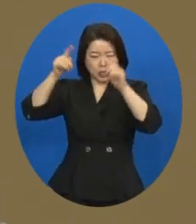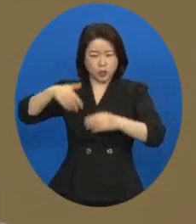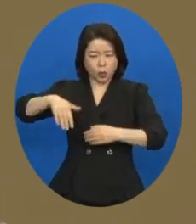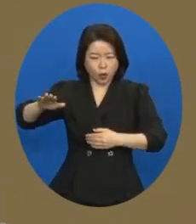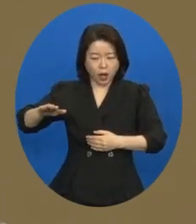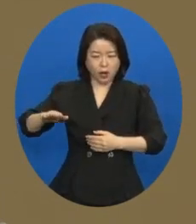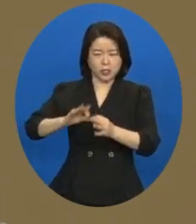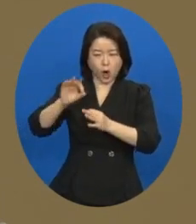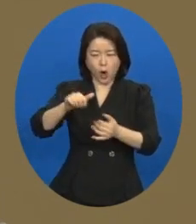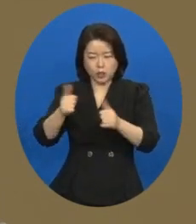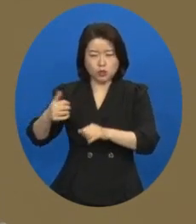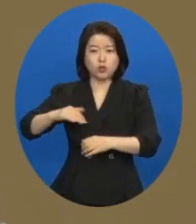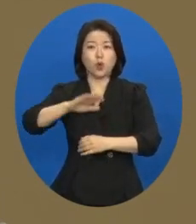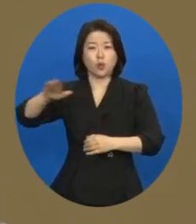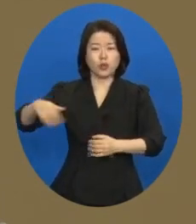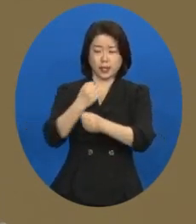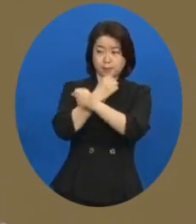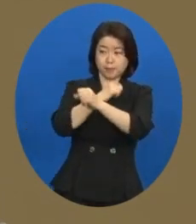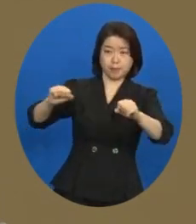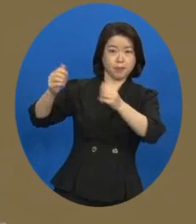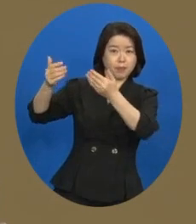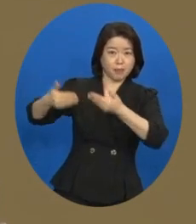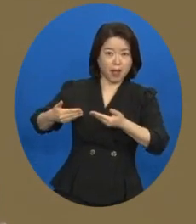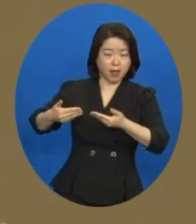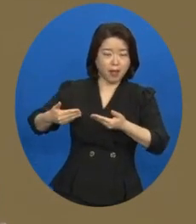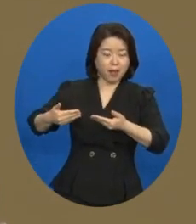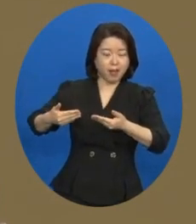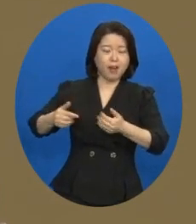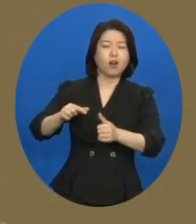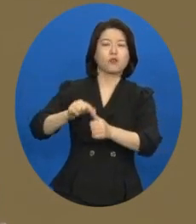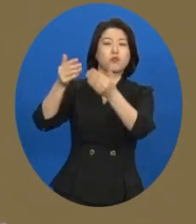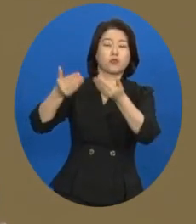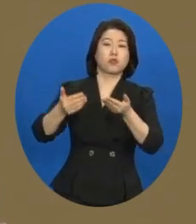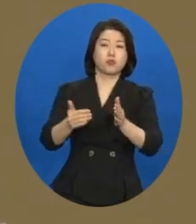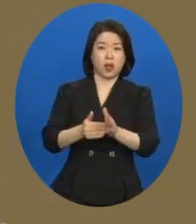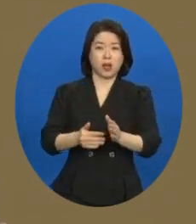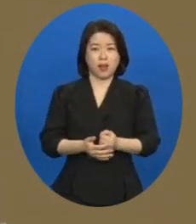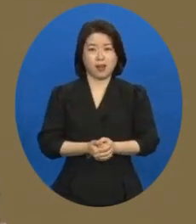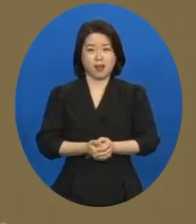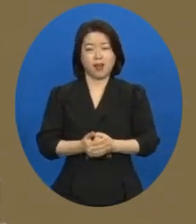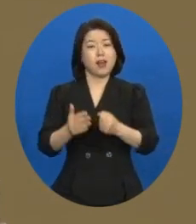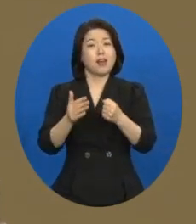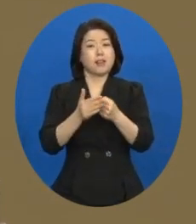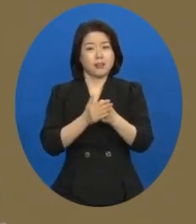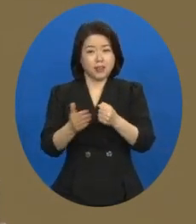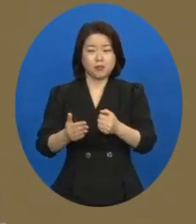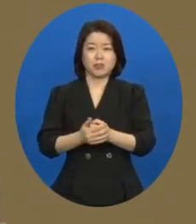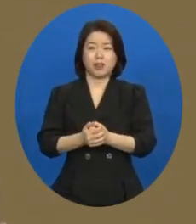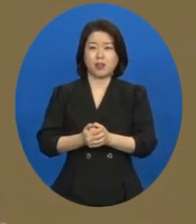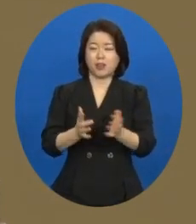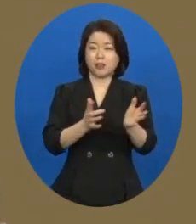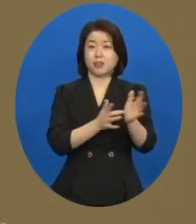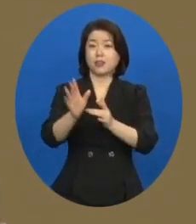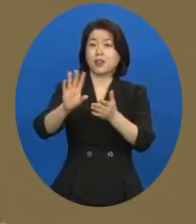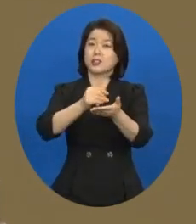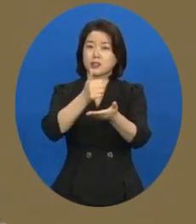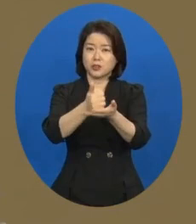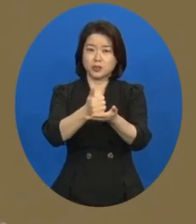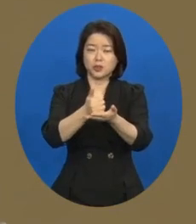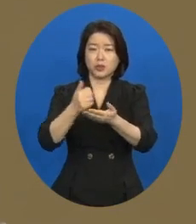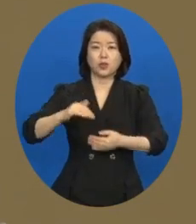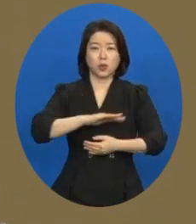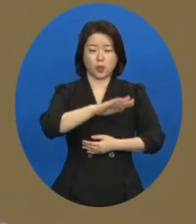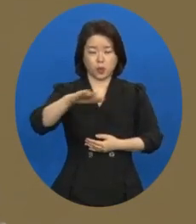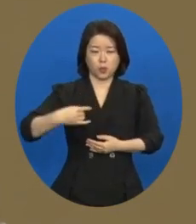우리가 용서받고 구원받았습니다. 그러므로 예수 그리스도는